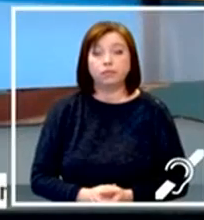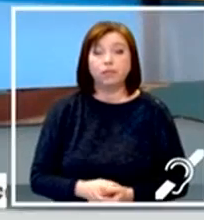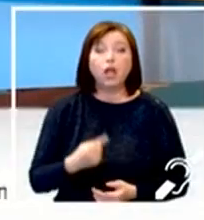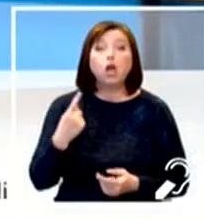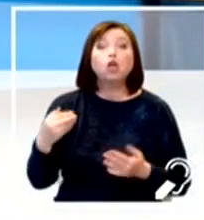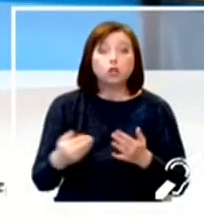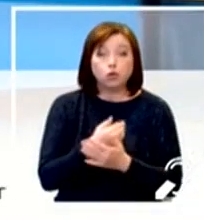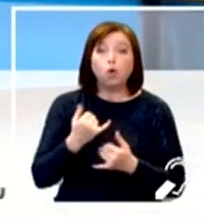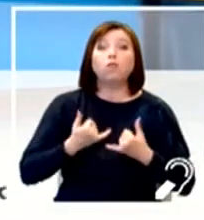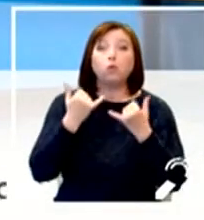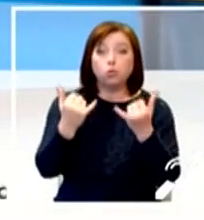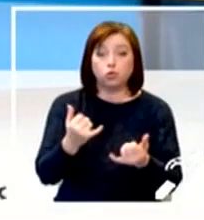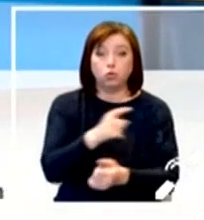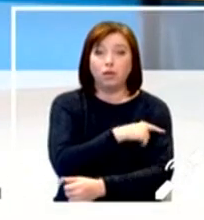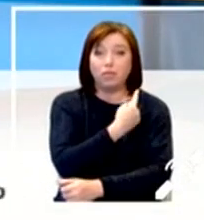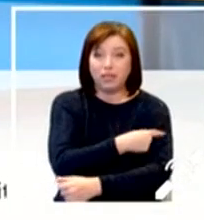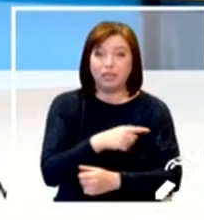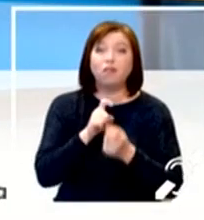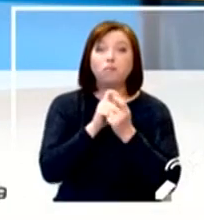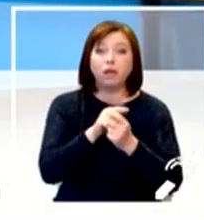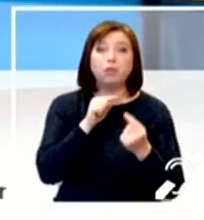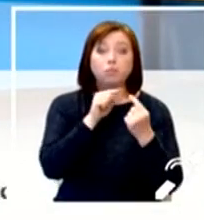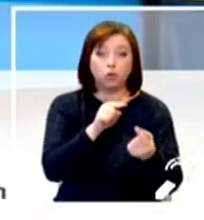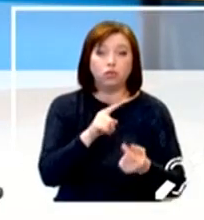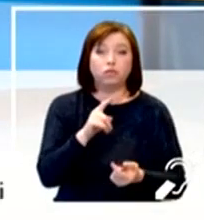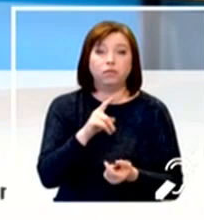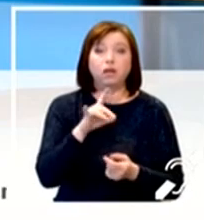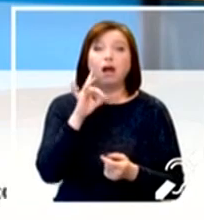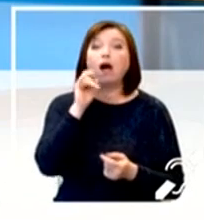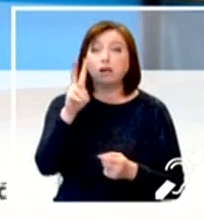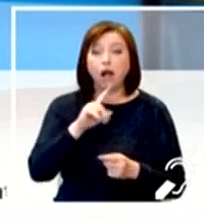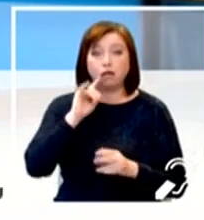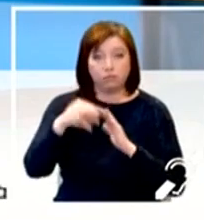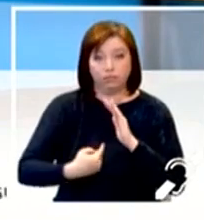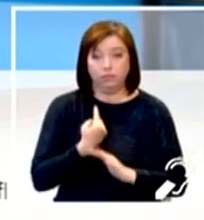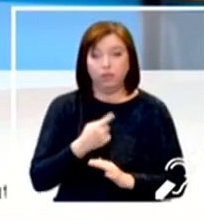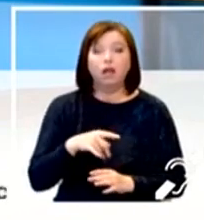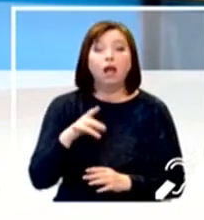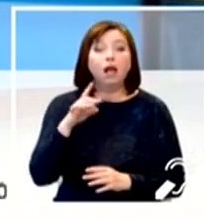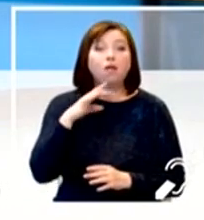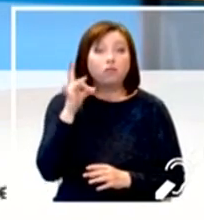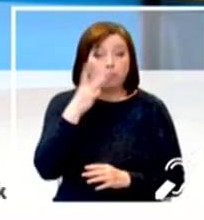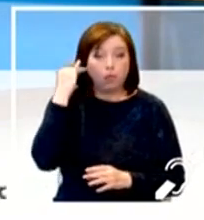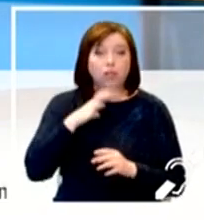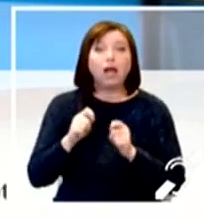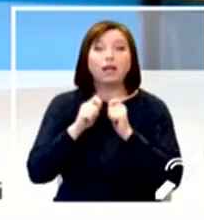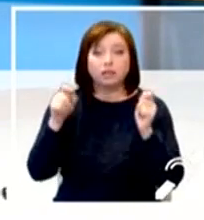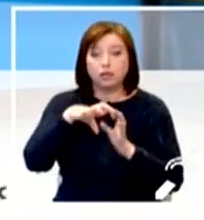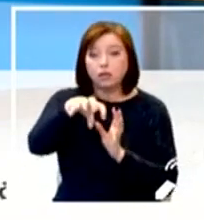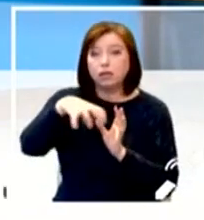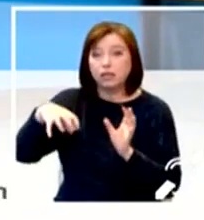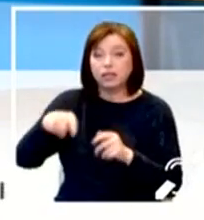Un nou serviciu medical în lupta împotriva cancerului de col uterin în Republica Moldova a fost lansată. Rețeaua Națională